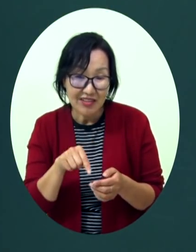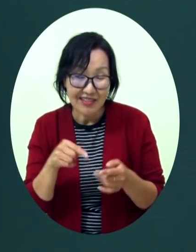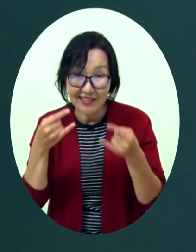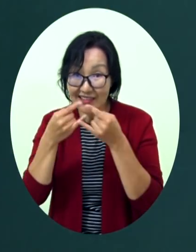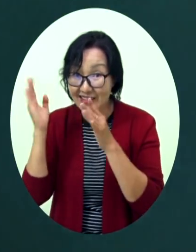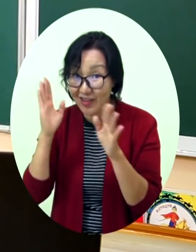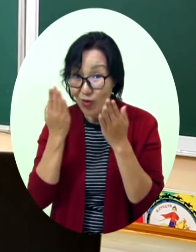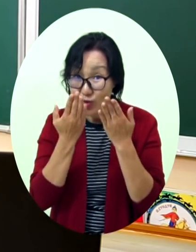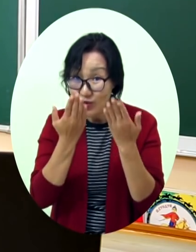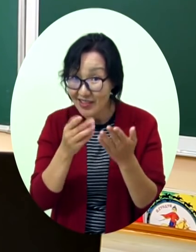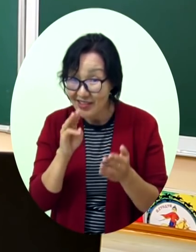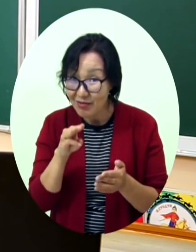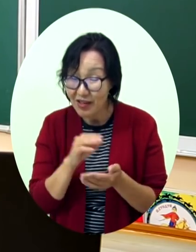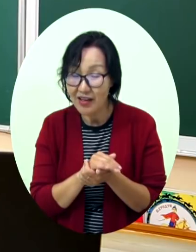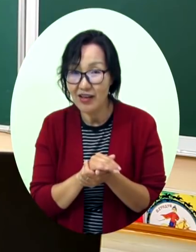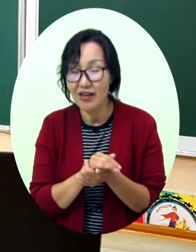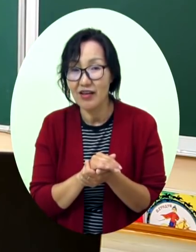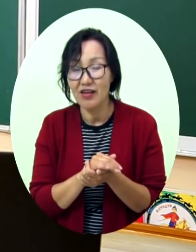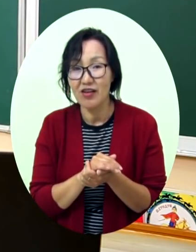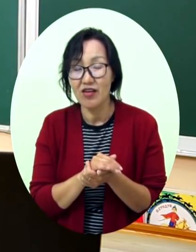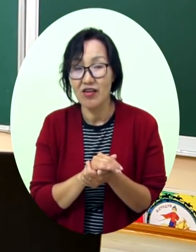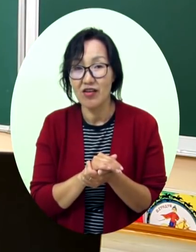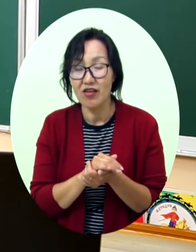дэлгэцнээс уншуулсан. Өөрөөр хэлбэл